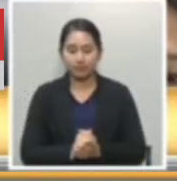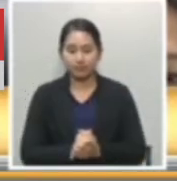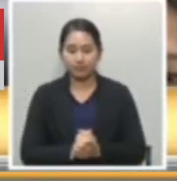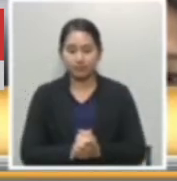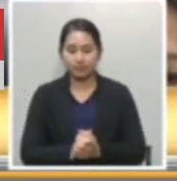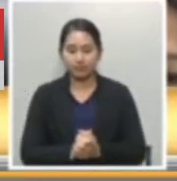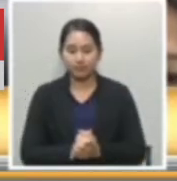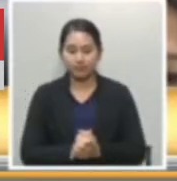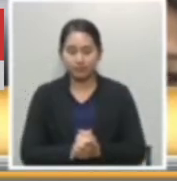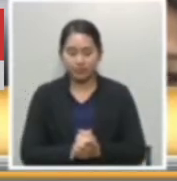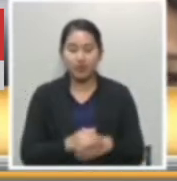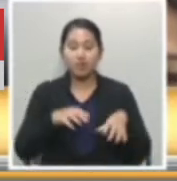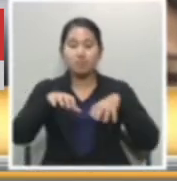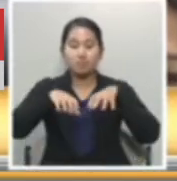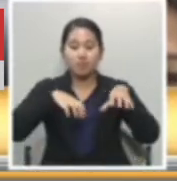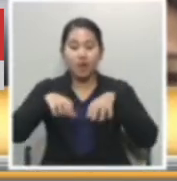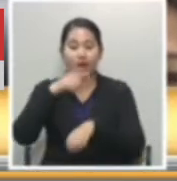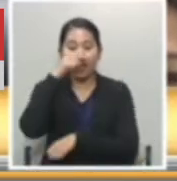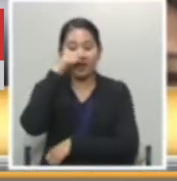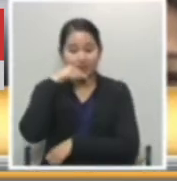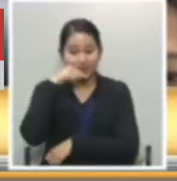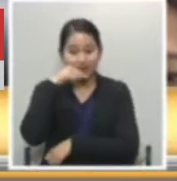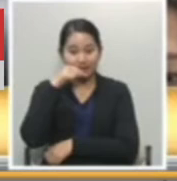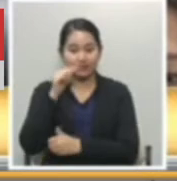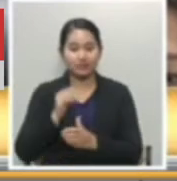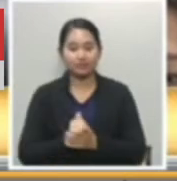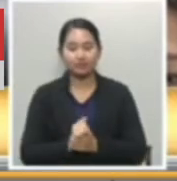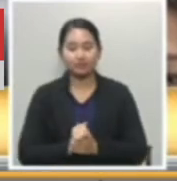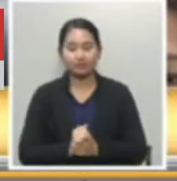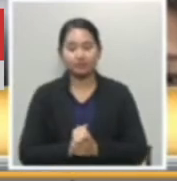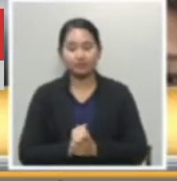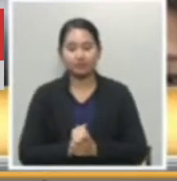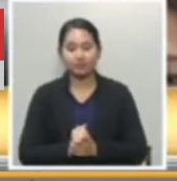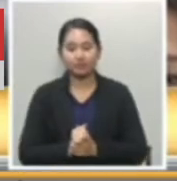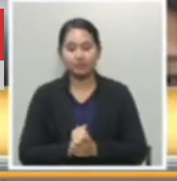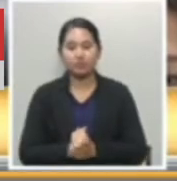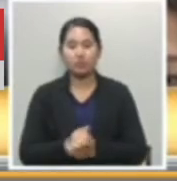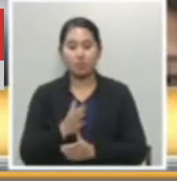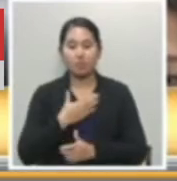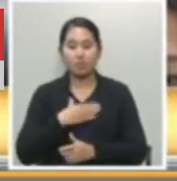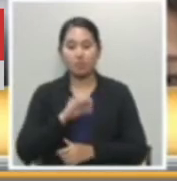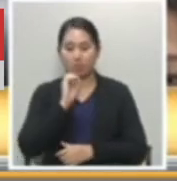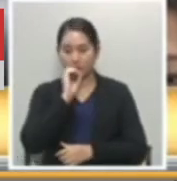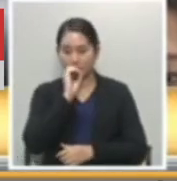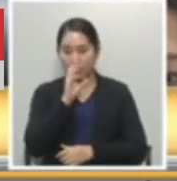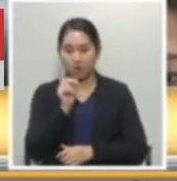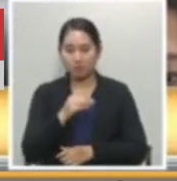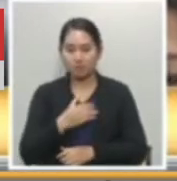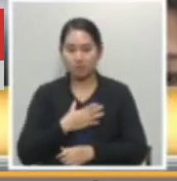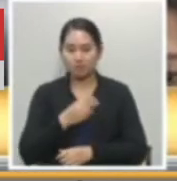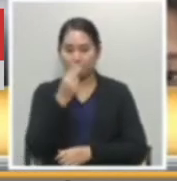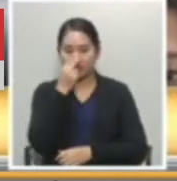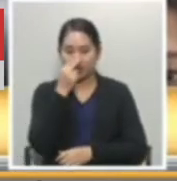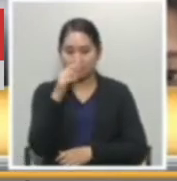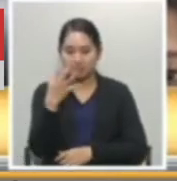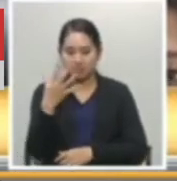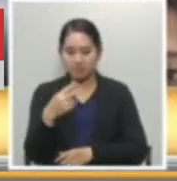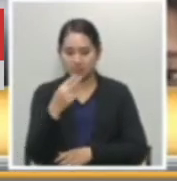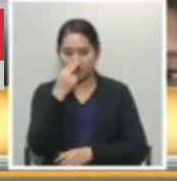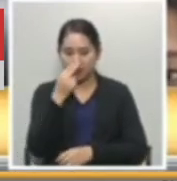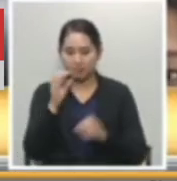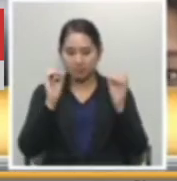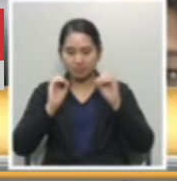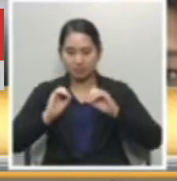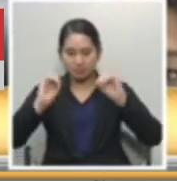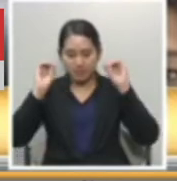ารประเทศแบบนี้กระผมต้องกราบเรียนท่านประธานครับผมมองไม่เห็นเลยครับว่าการจัดทำ